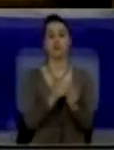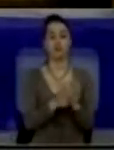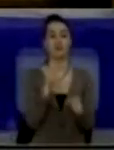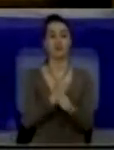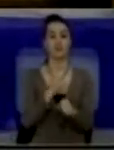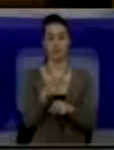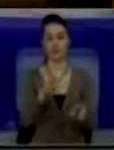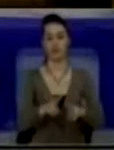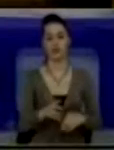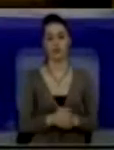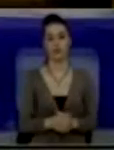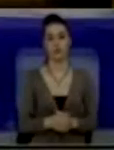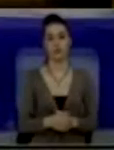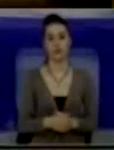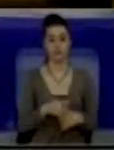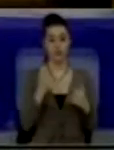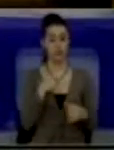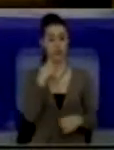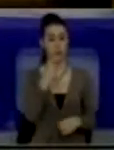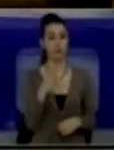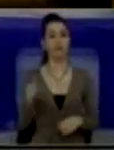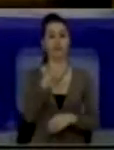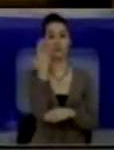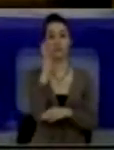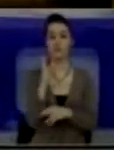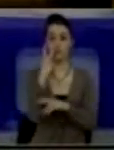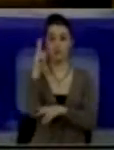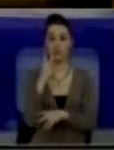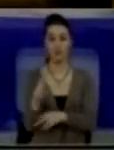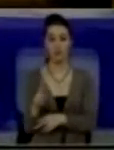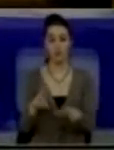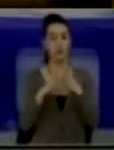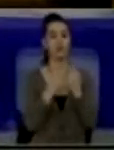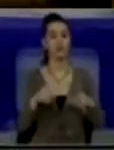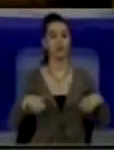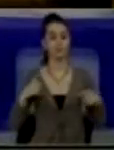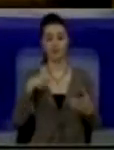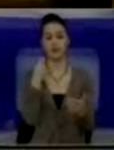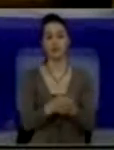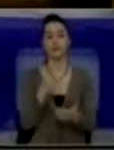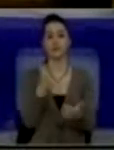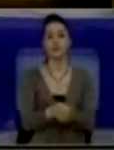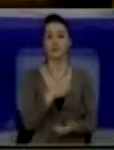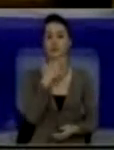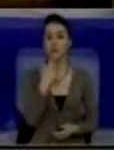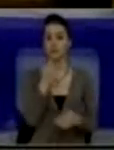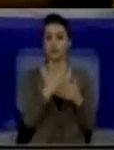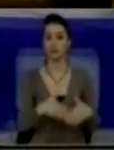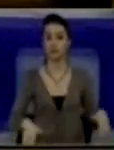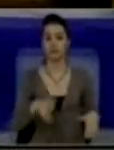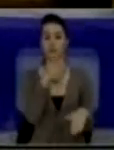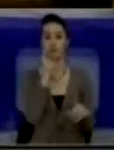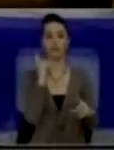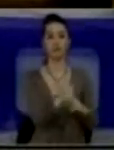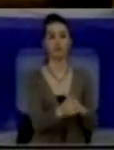prokurorit të shtetit. Në emër të mërgjimtarëve dhe në emër të gjithë atyre qytetarëve të Kosovës që paguajnë çmime marramendse për të dalë